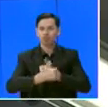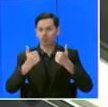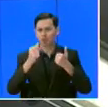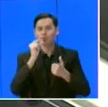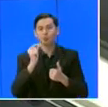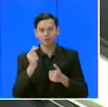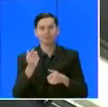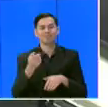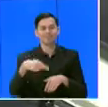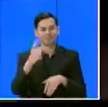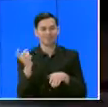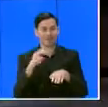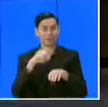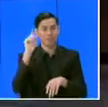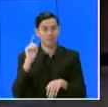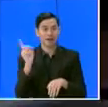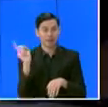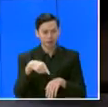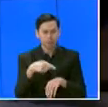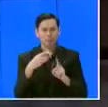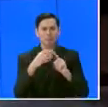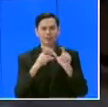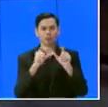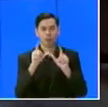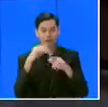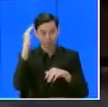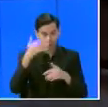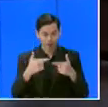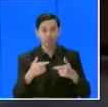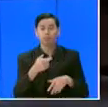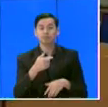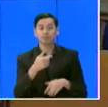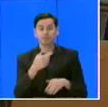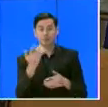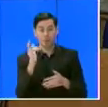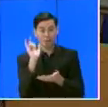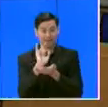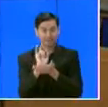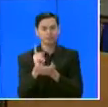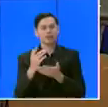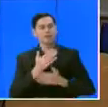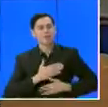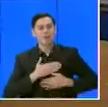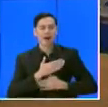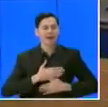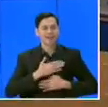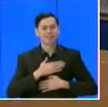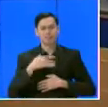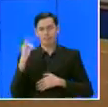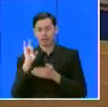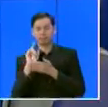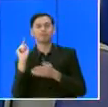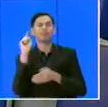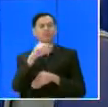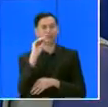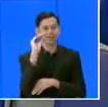kepada pengguna busway melalui Trans Jabodetabek Premium. Kini warga Bekasi bisa dengan nyaman menikmati